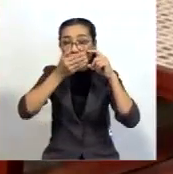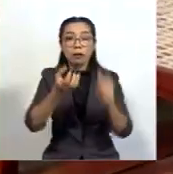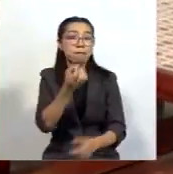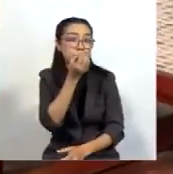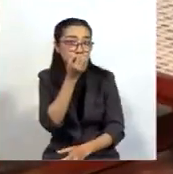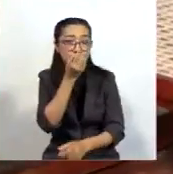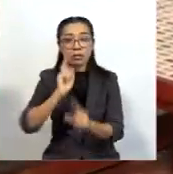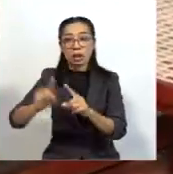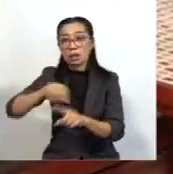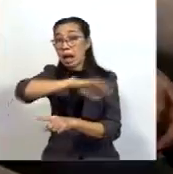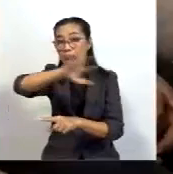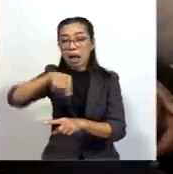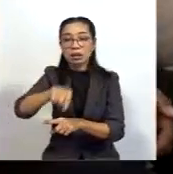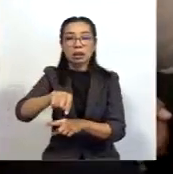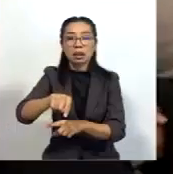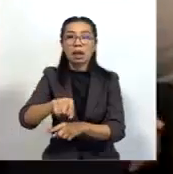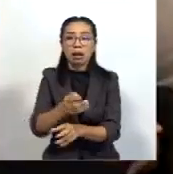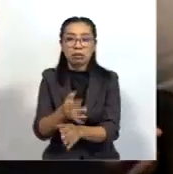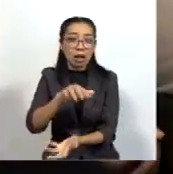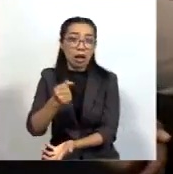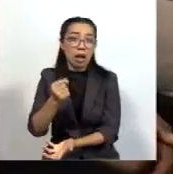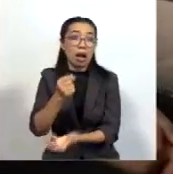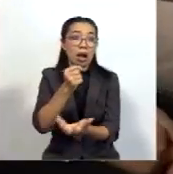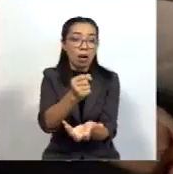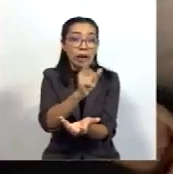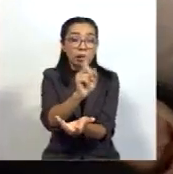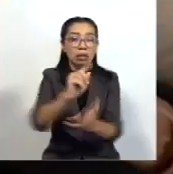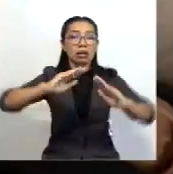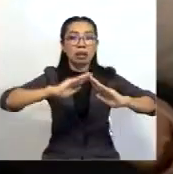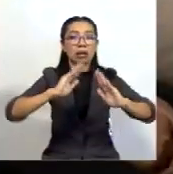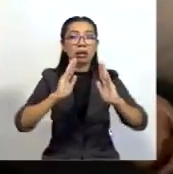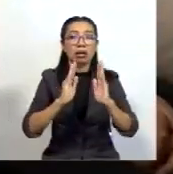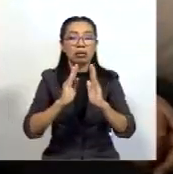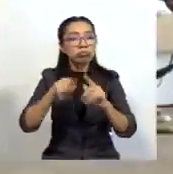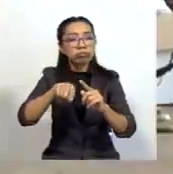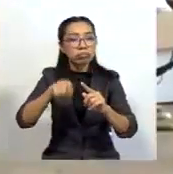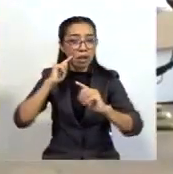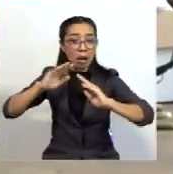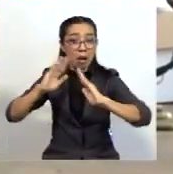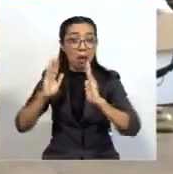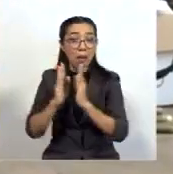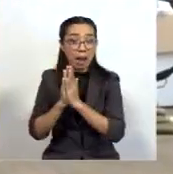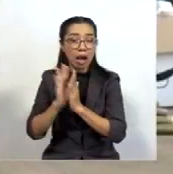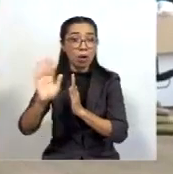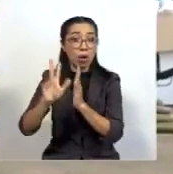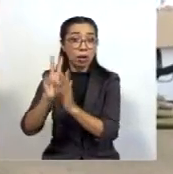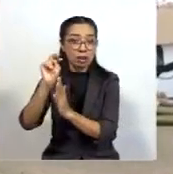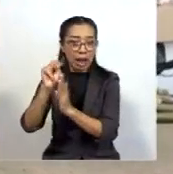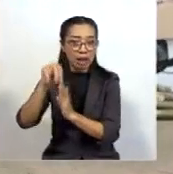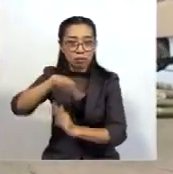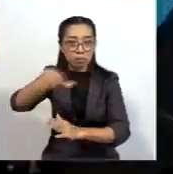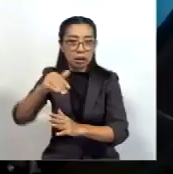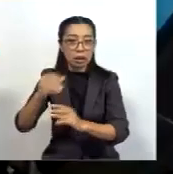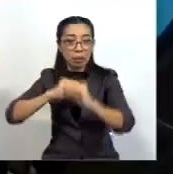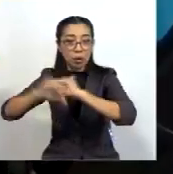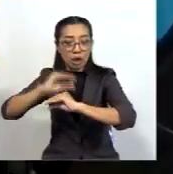ารแห้งตามที่คณะสงฆ์จังหวัดน่านได้จัดโครงการเพื่อร่วมสนับสนุนการปฏิบัติงานของเจ้าหน้าที่อาสาป้องกัน